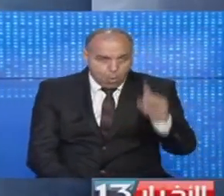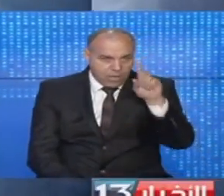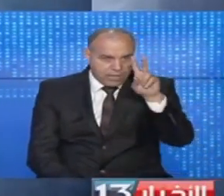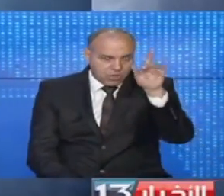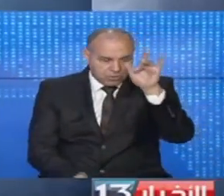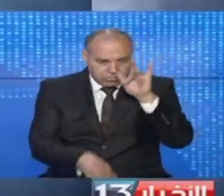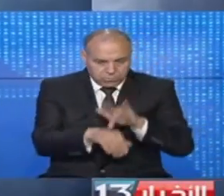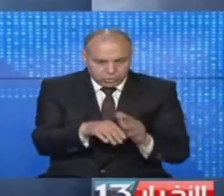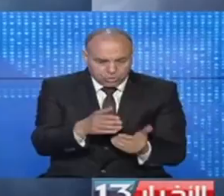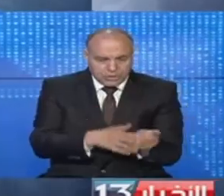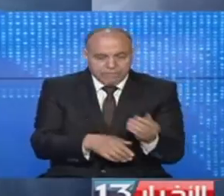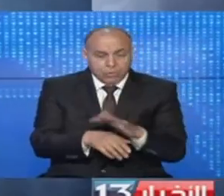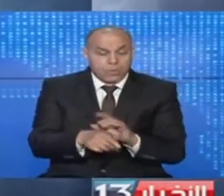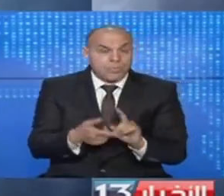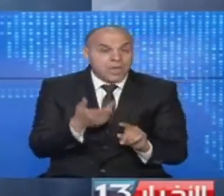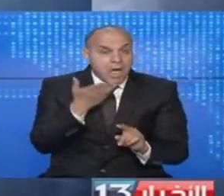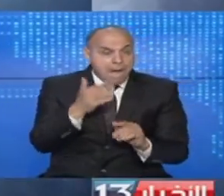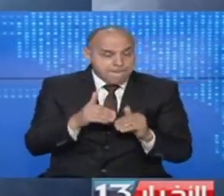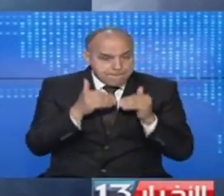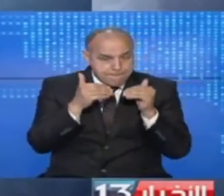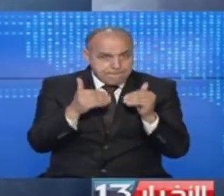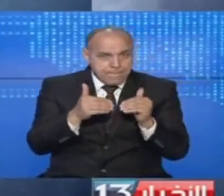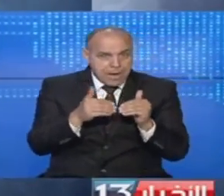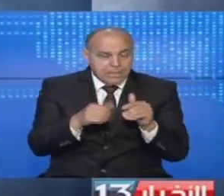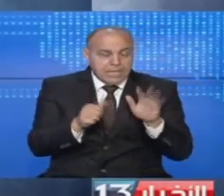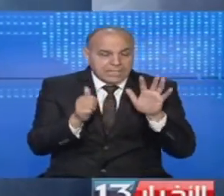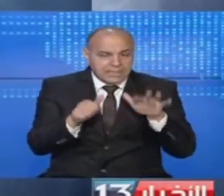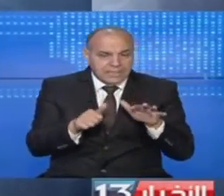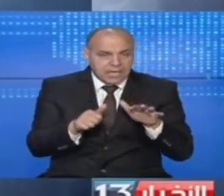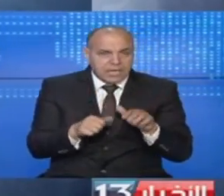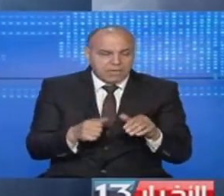1512 إصابة جديدة بالفيروس بعد إجراء